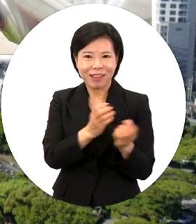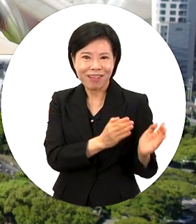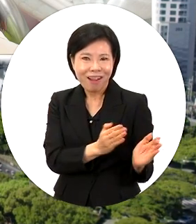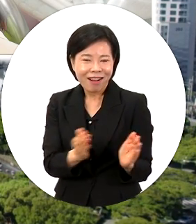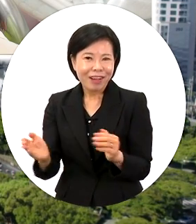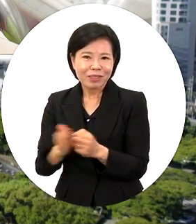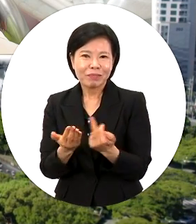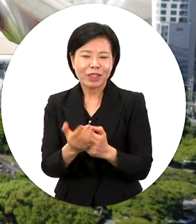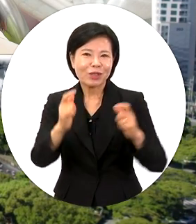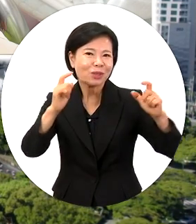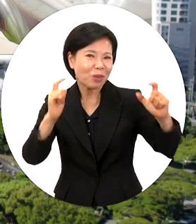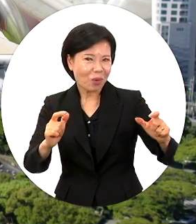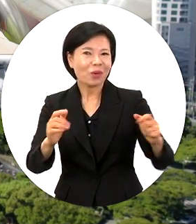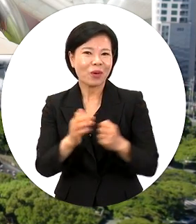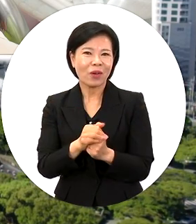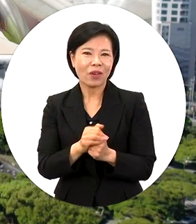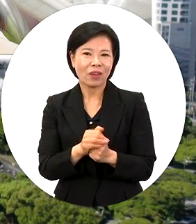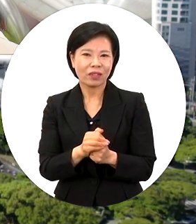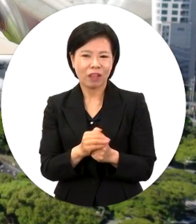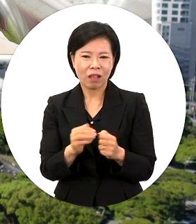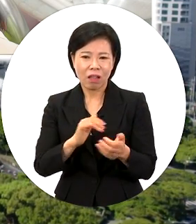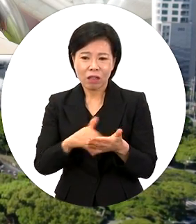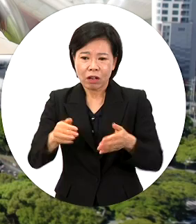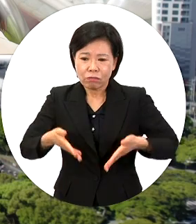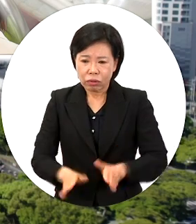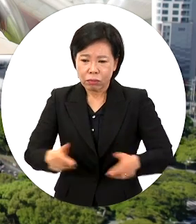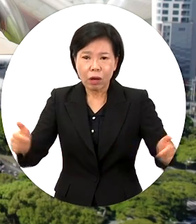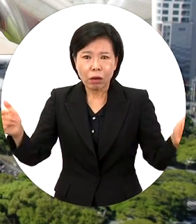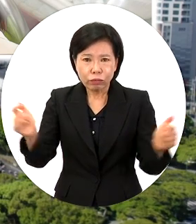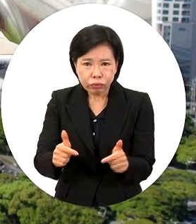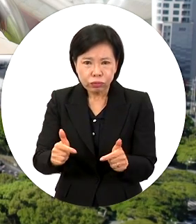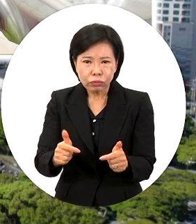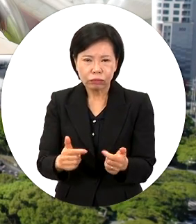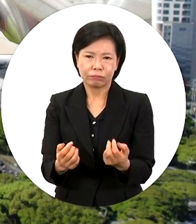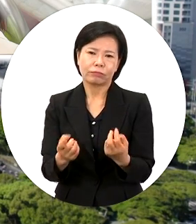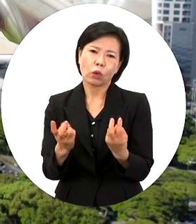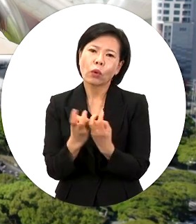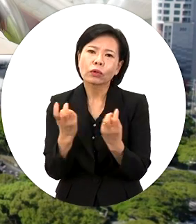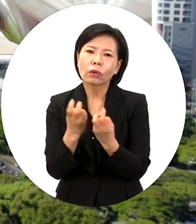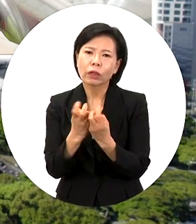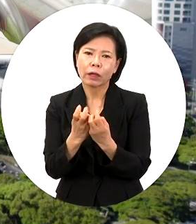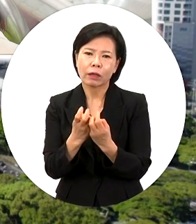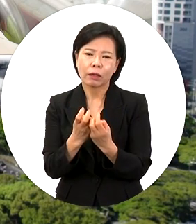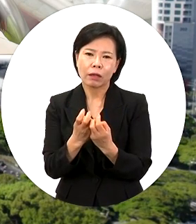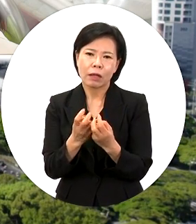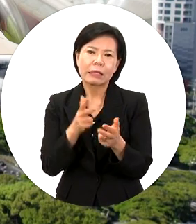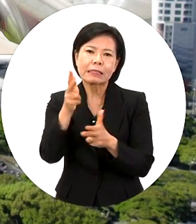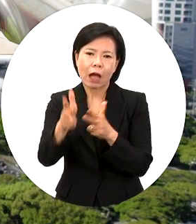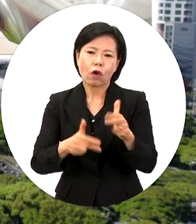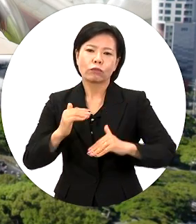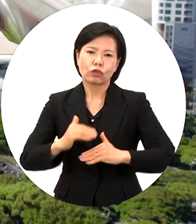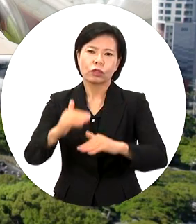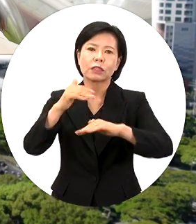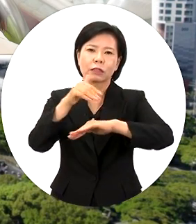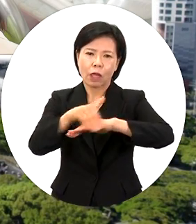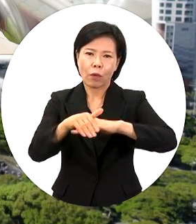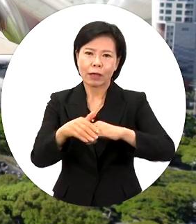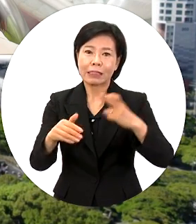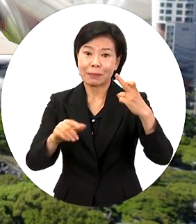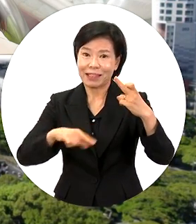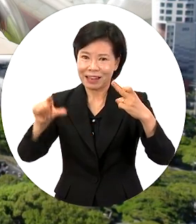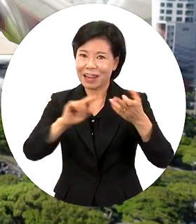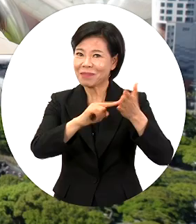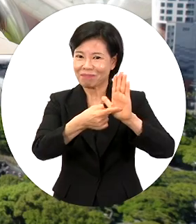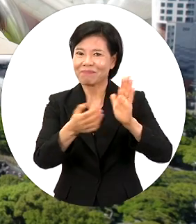마련했습니다. 제주도는 인구 감소와 저출생 문제에 대응하기 위한 인구정책 신전략사업 추진 계획을